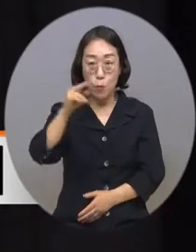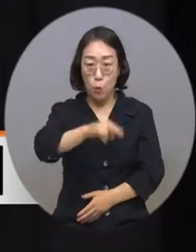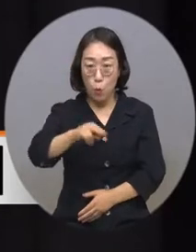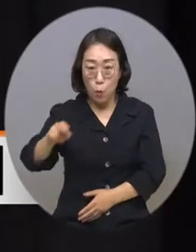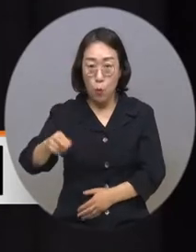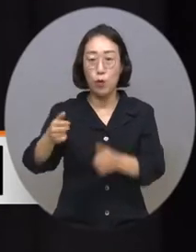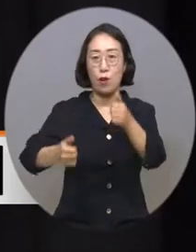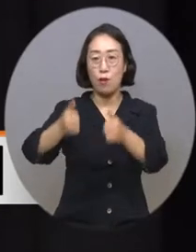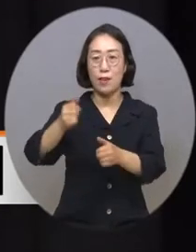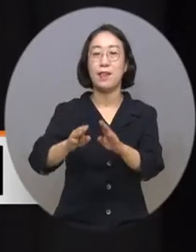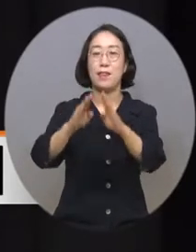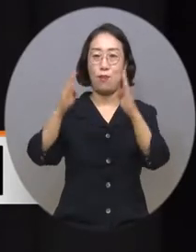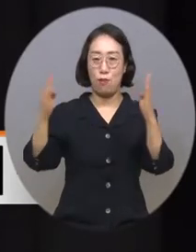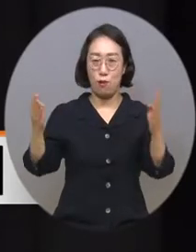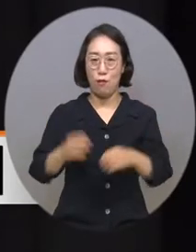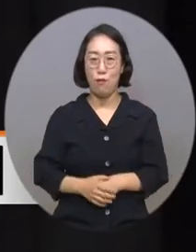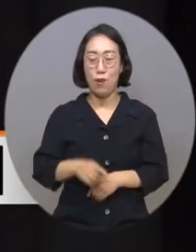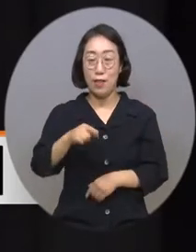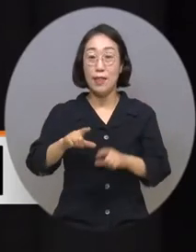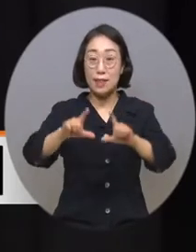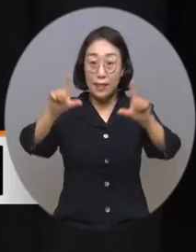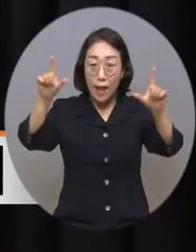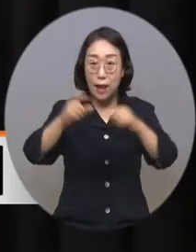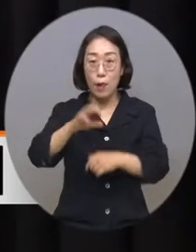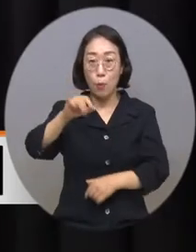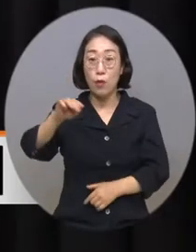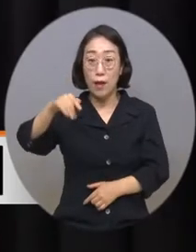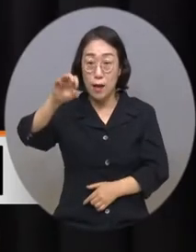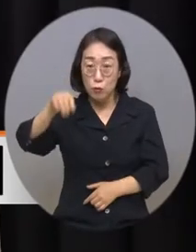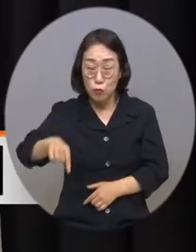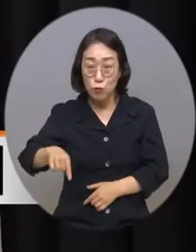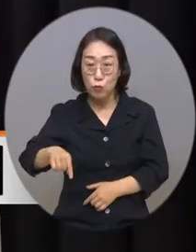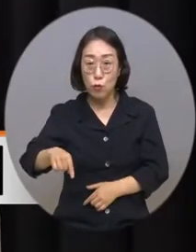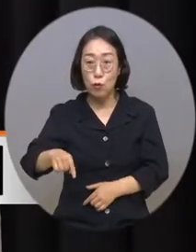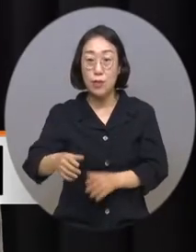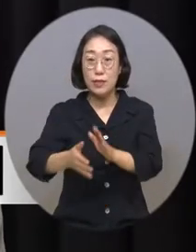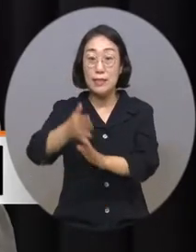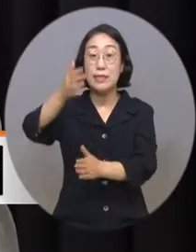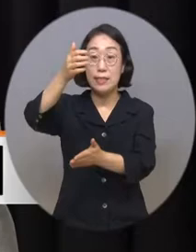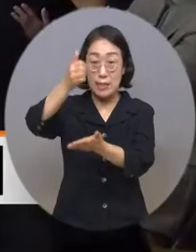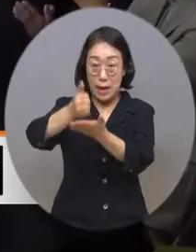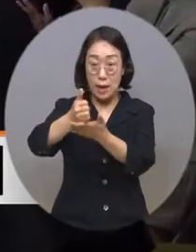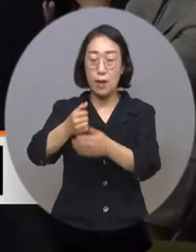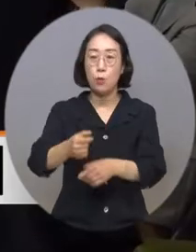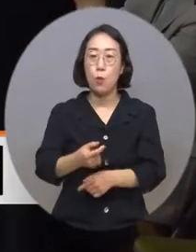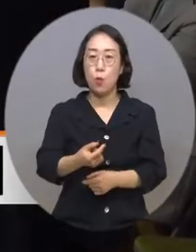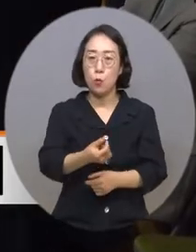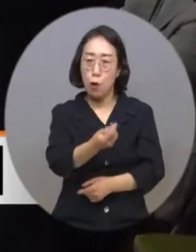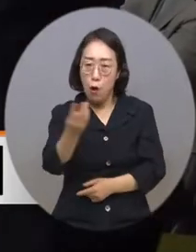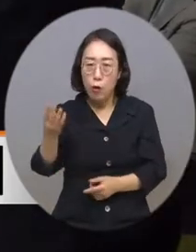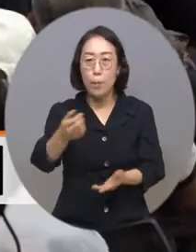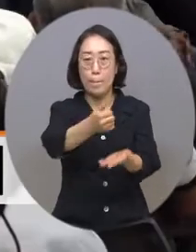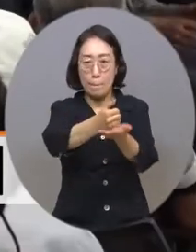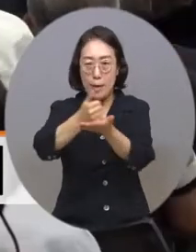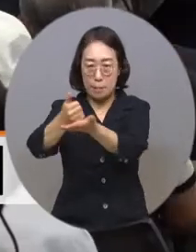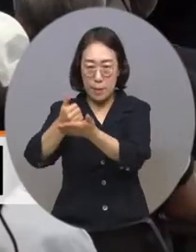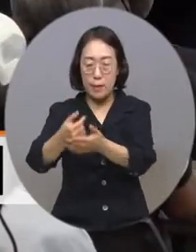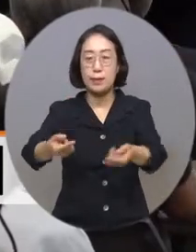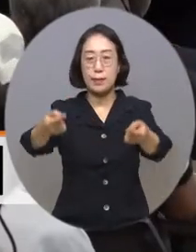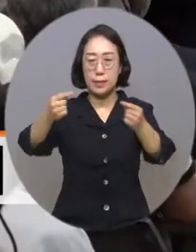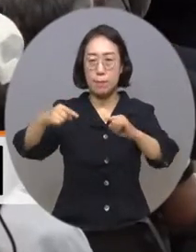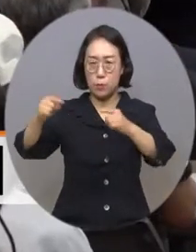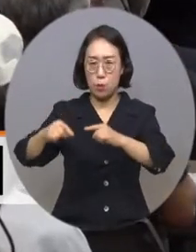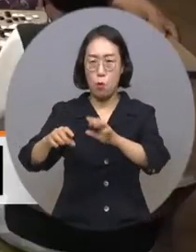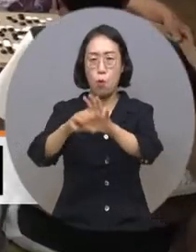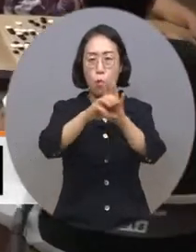지회에서 열렸습니다. 이날 행사에는 원광수 원주시장을 비롯해 여러 내빈이 참석했습니다. 코로나19로